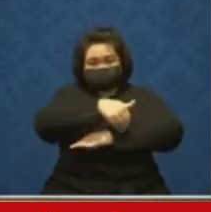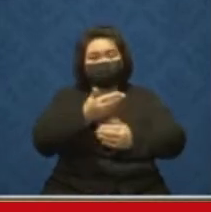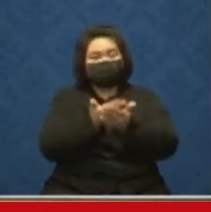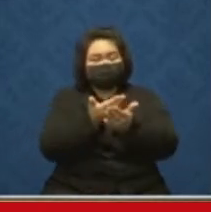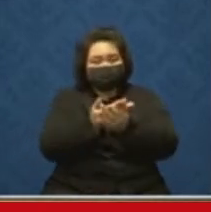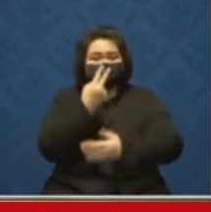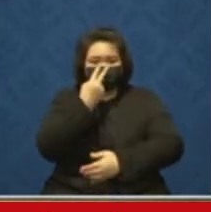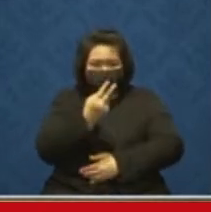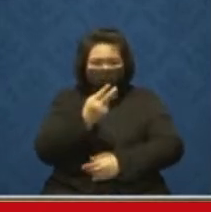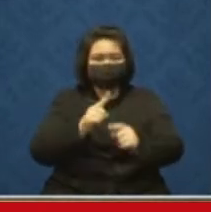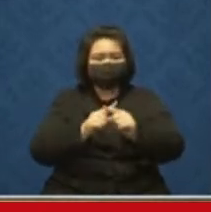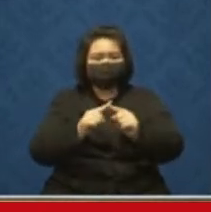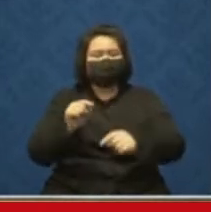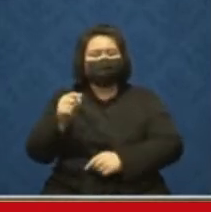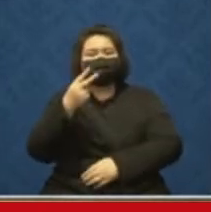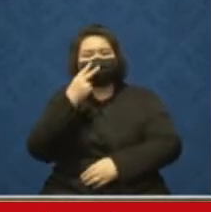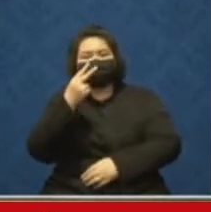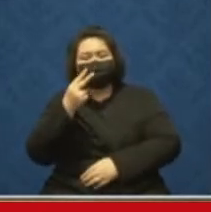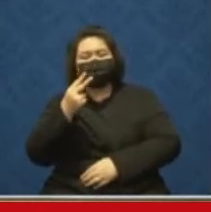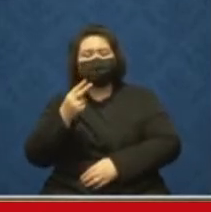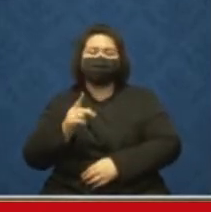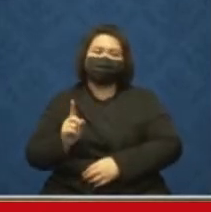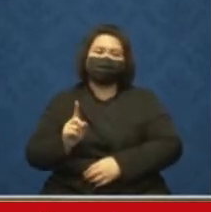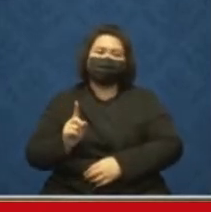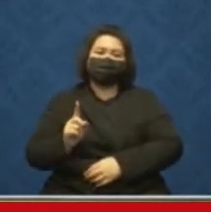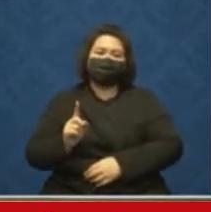หลกแต่นี้ทานกบใช้ Price Performance